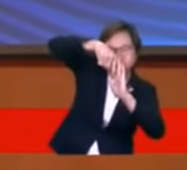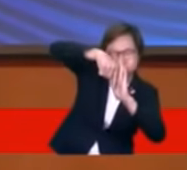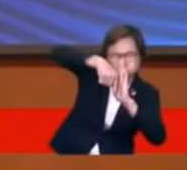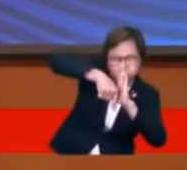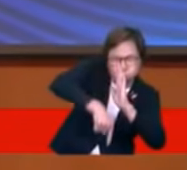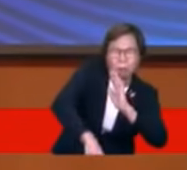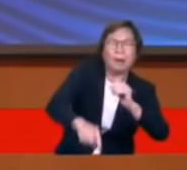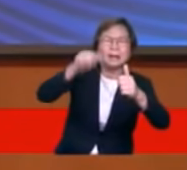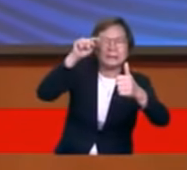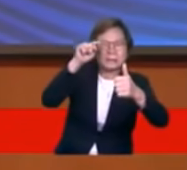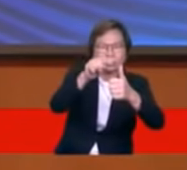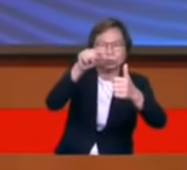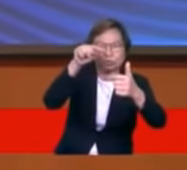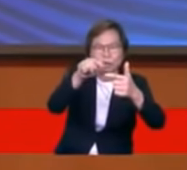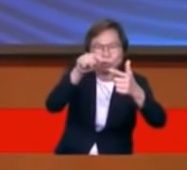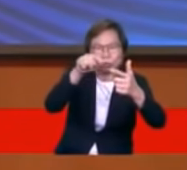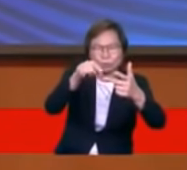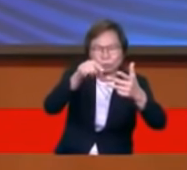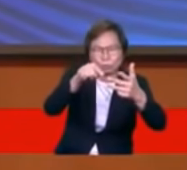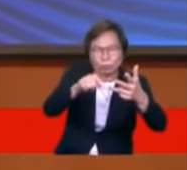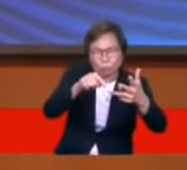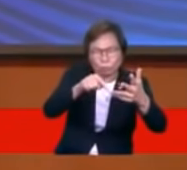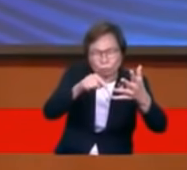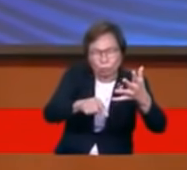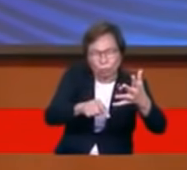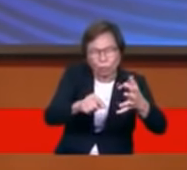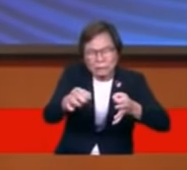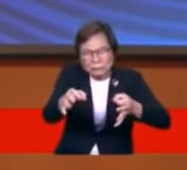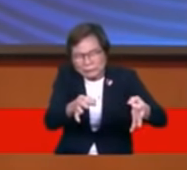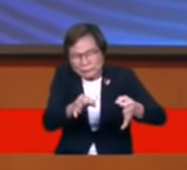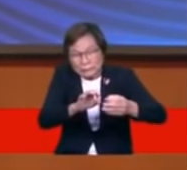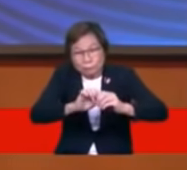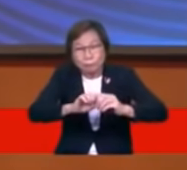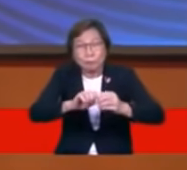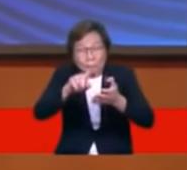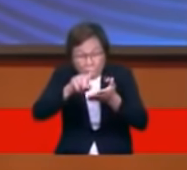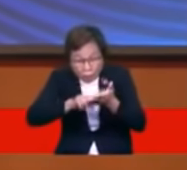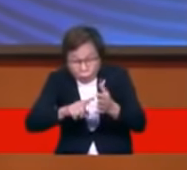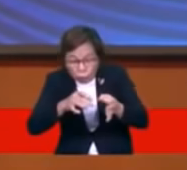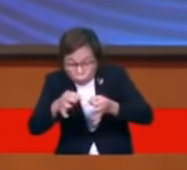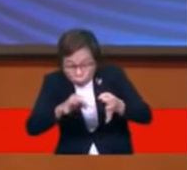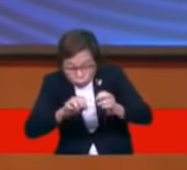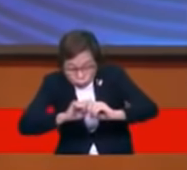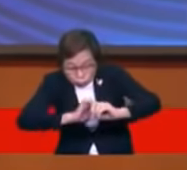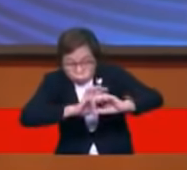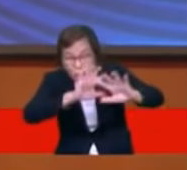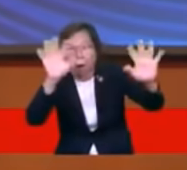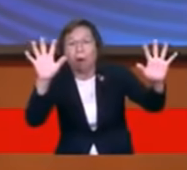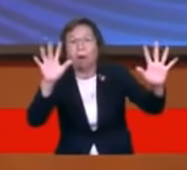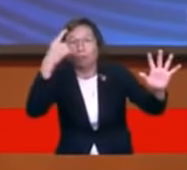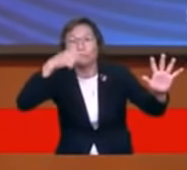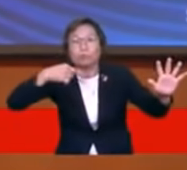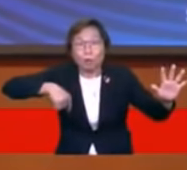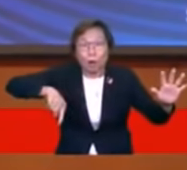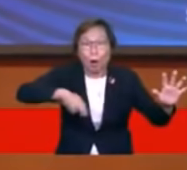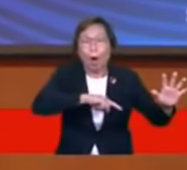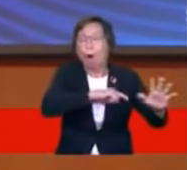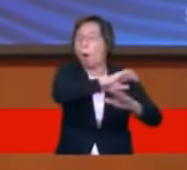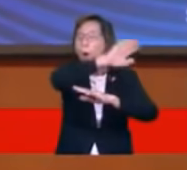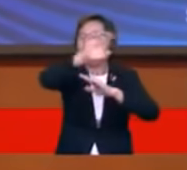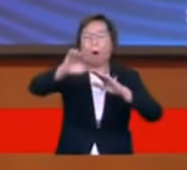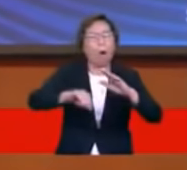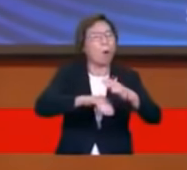satu persatu diceraikan kan dengan penuh teliti bagi memastikan kita mengambil kira semua